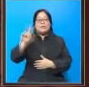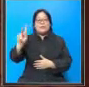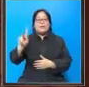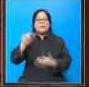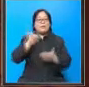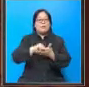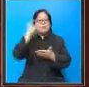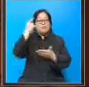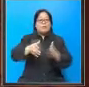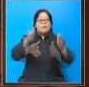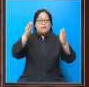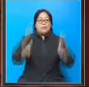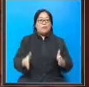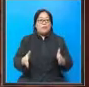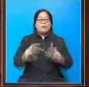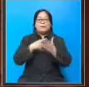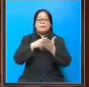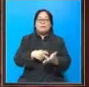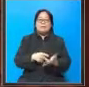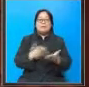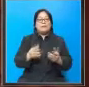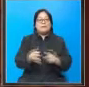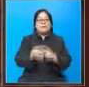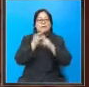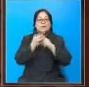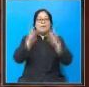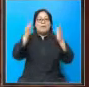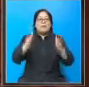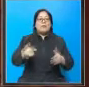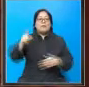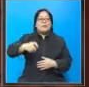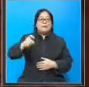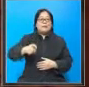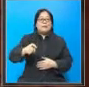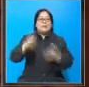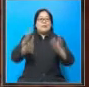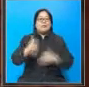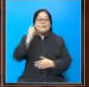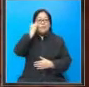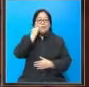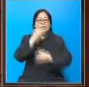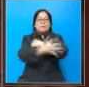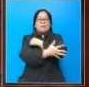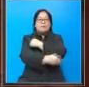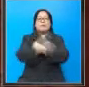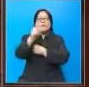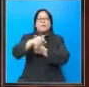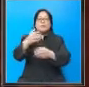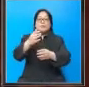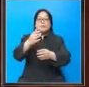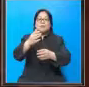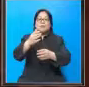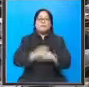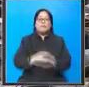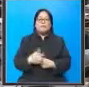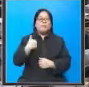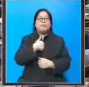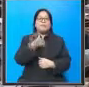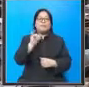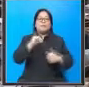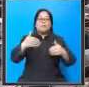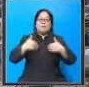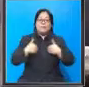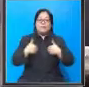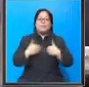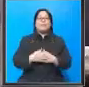ini adalah bagi mereka yang terkesan terutama bagi mereka yang memerlukan warga emas yang tak F yang memerlukan perlindungan kita ada